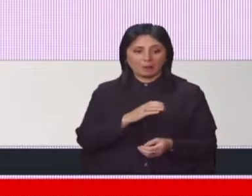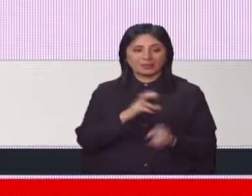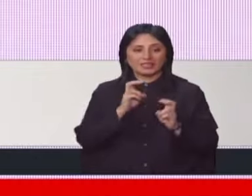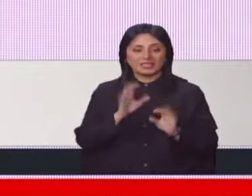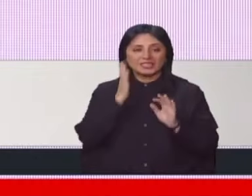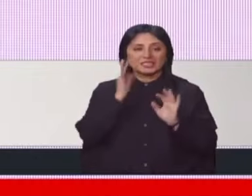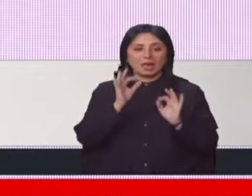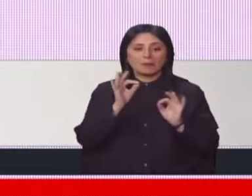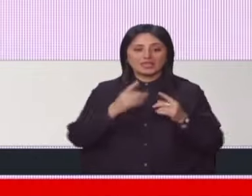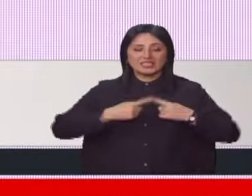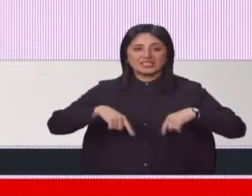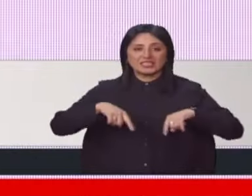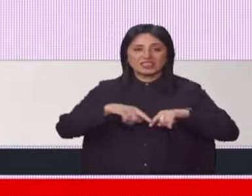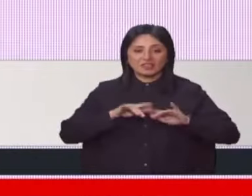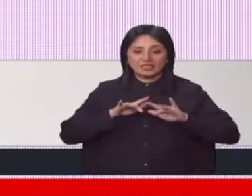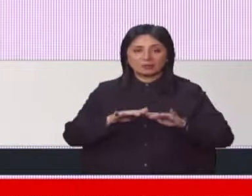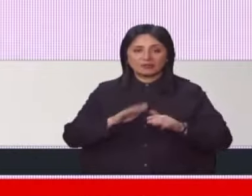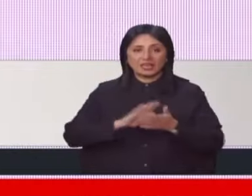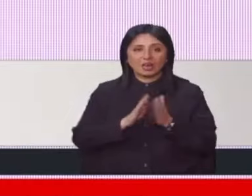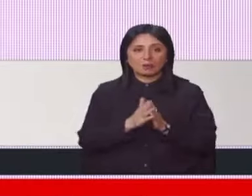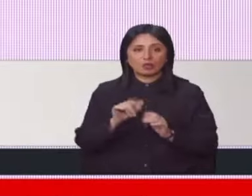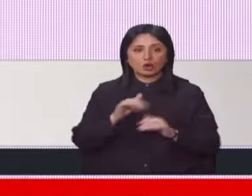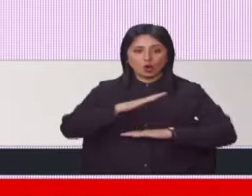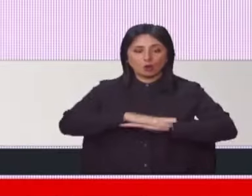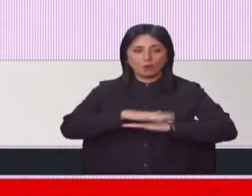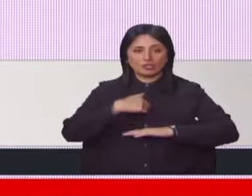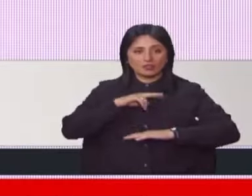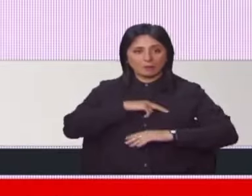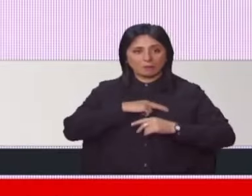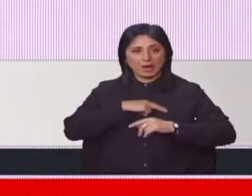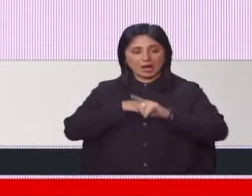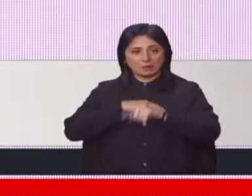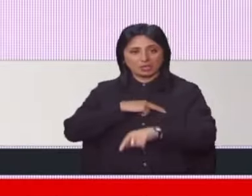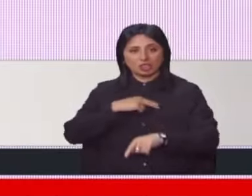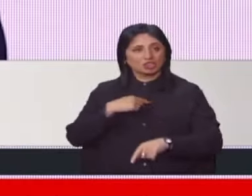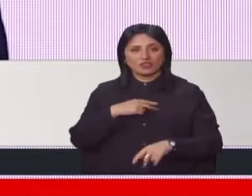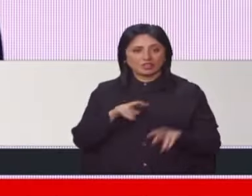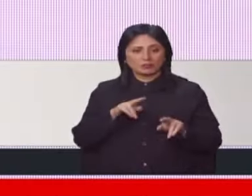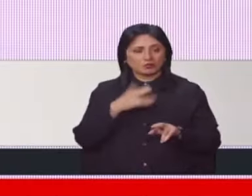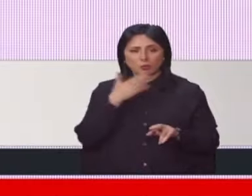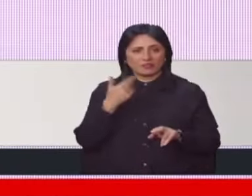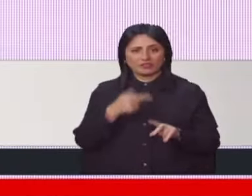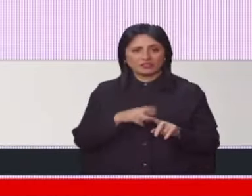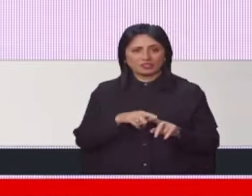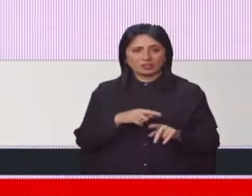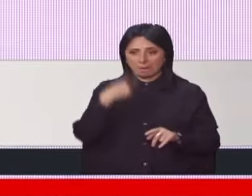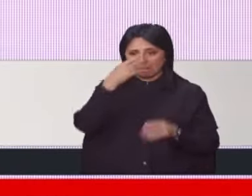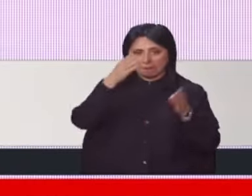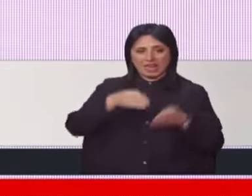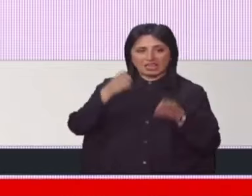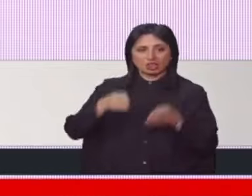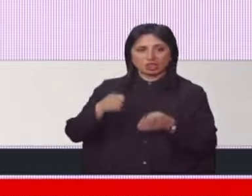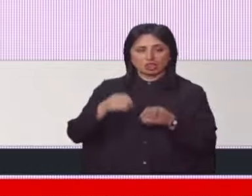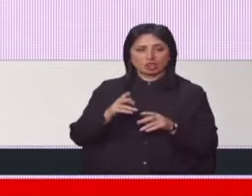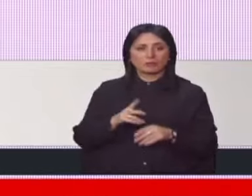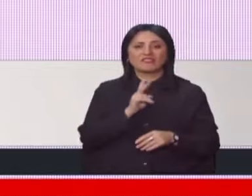სამართლიანი საზოგადოებისკენ მისწრაფვა განაპირობებს როგორ მოიქცევთ შემდეგ პარლამენტში. იმიტომ რომ ჩვენთვის არ აქვს მნიშვნელობა პერსონიფიკაციას არ ვაკეთებ და